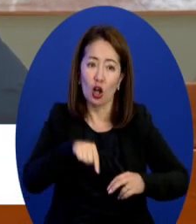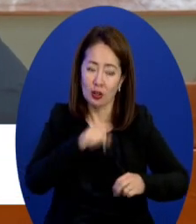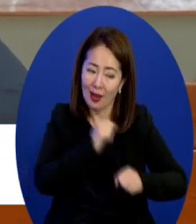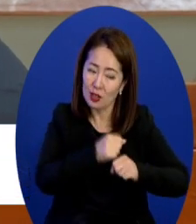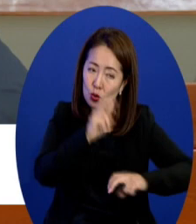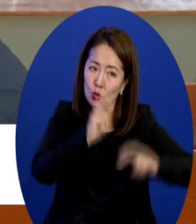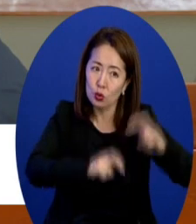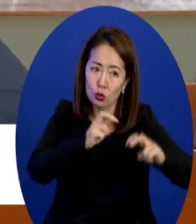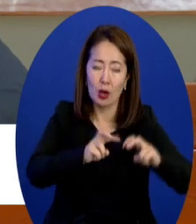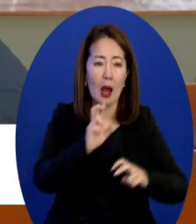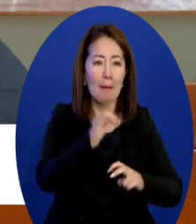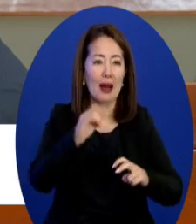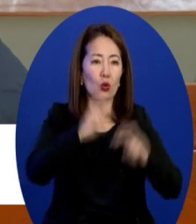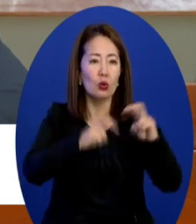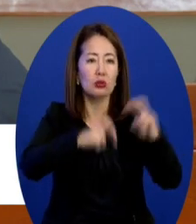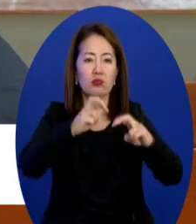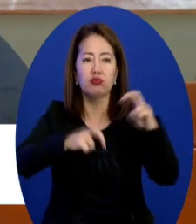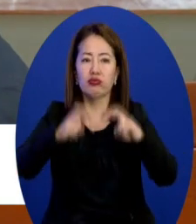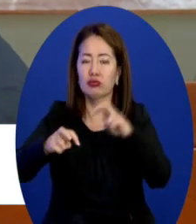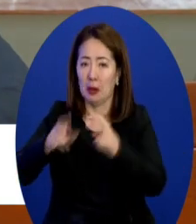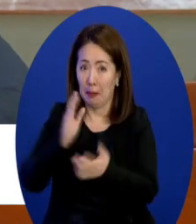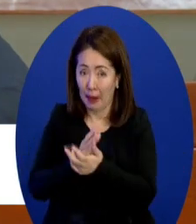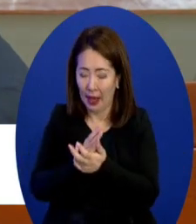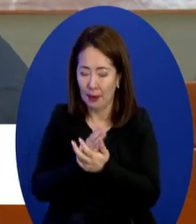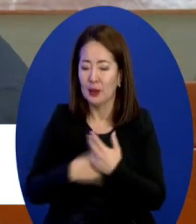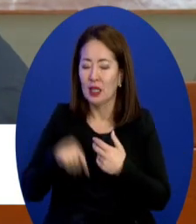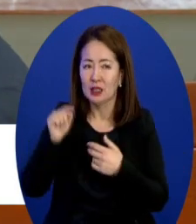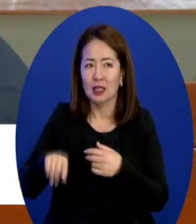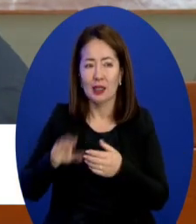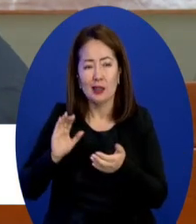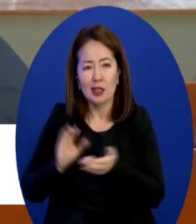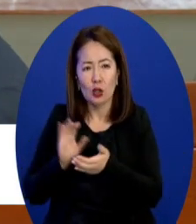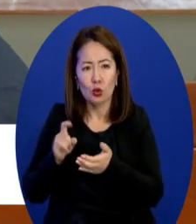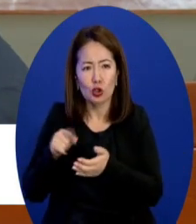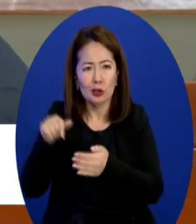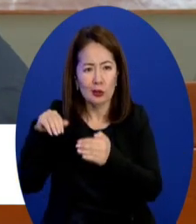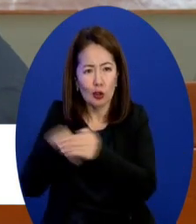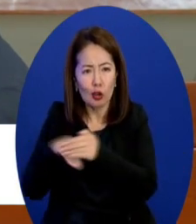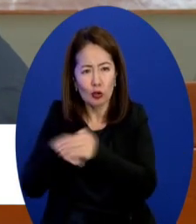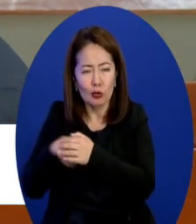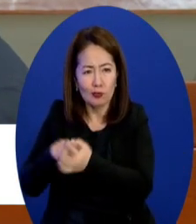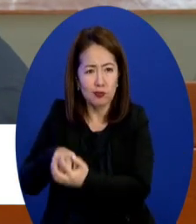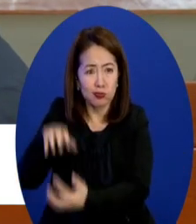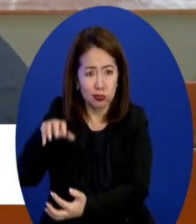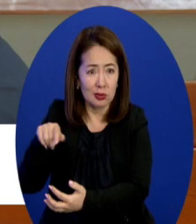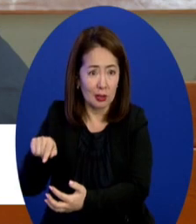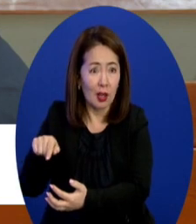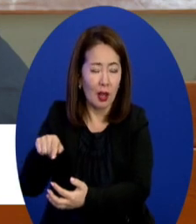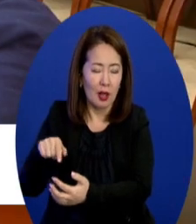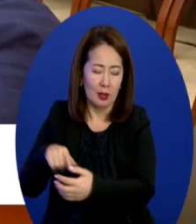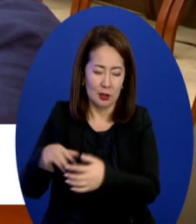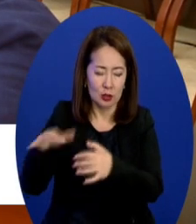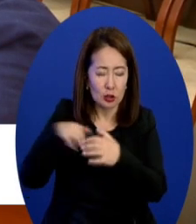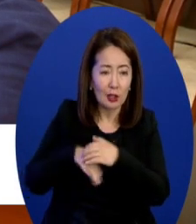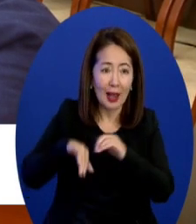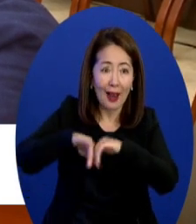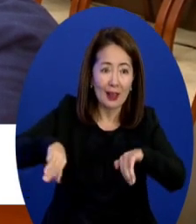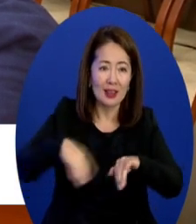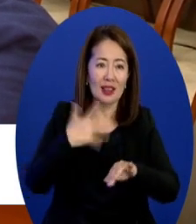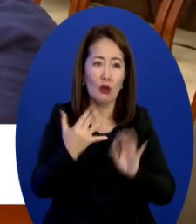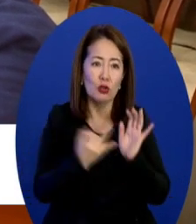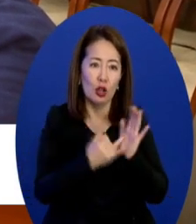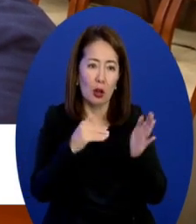байгаа баруун өдрүүдээр үйлдвэрлэж байна. Сайжруулсан түлшний нөөц өдөрт үйлдвэрлэж байгаас гадна 57,000 тон